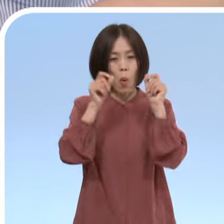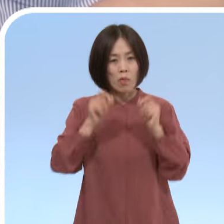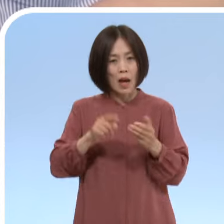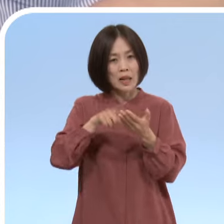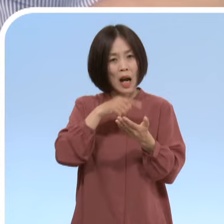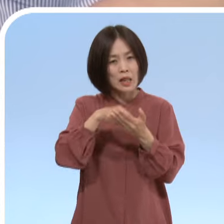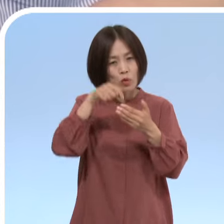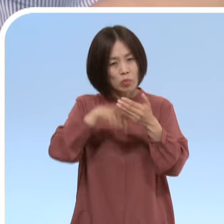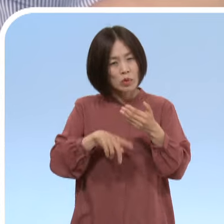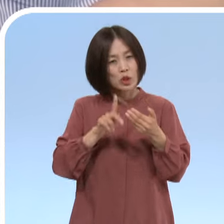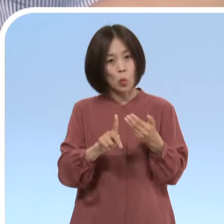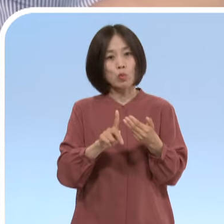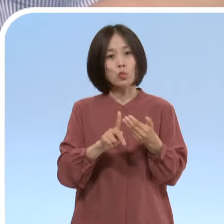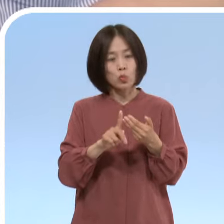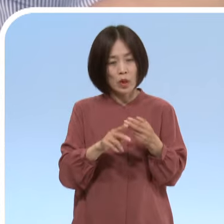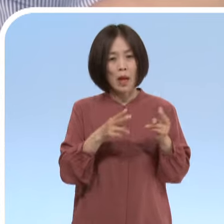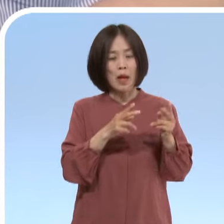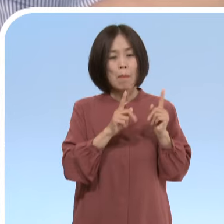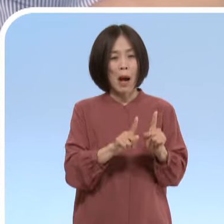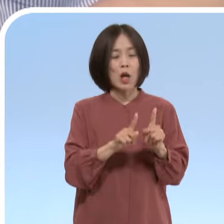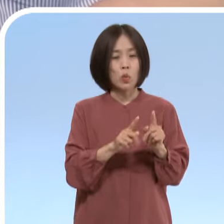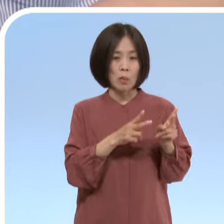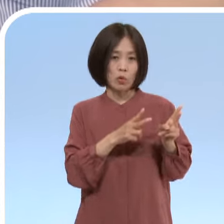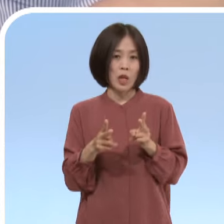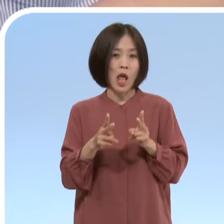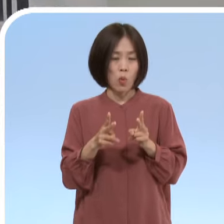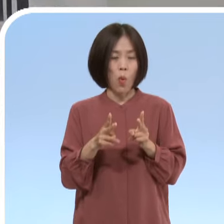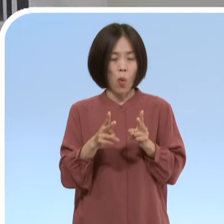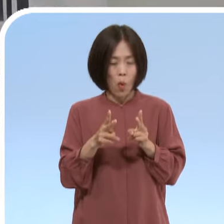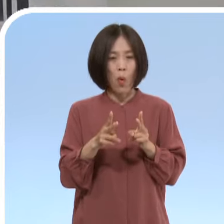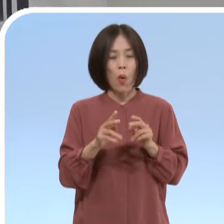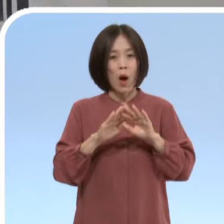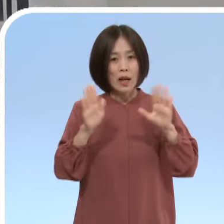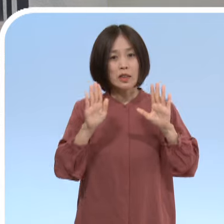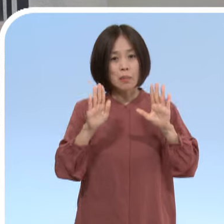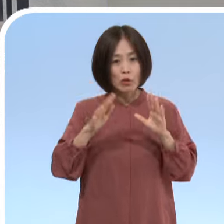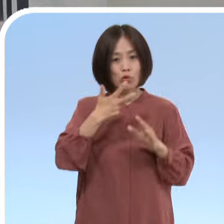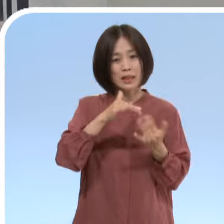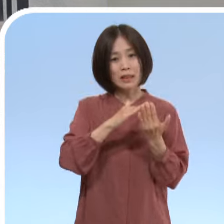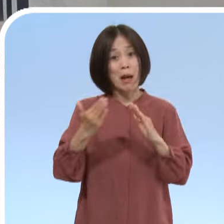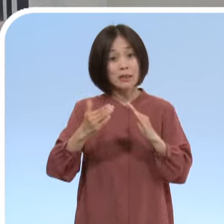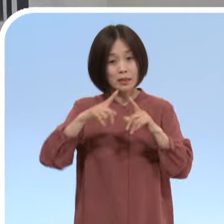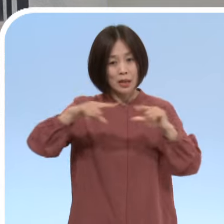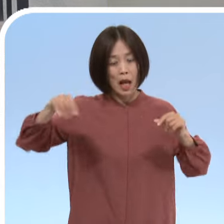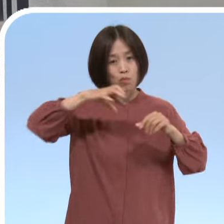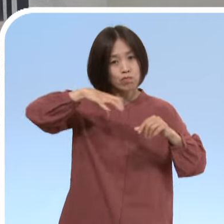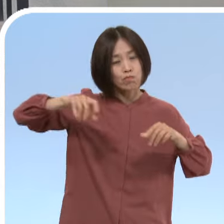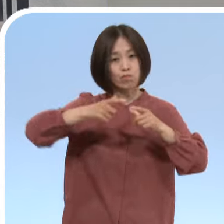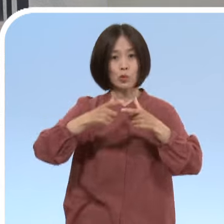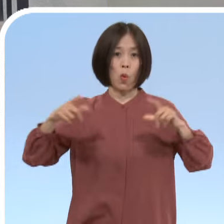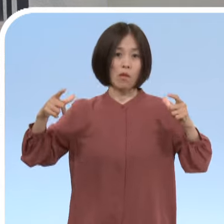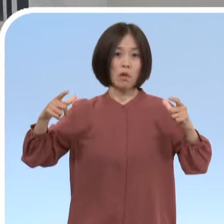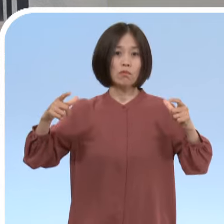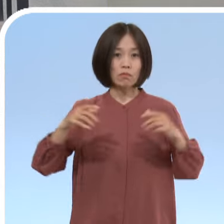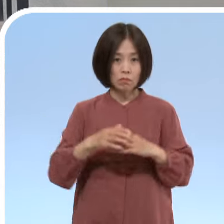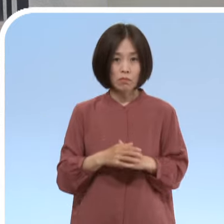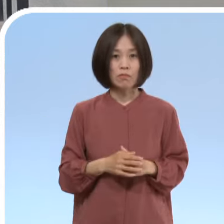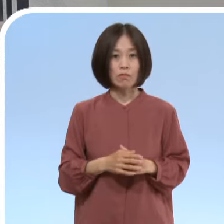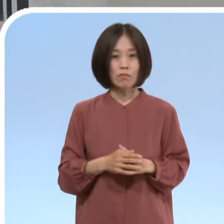そうした問題解決の糸口としてパートナーシップ制度を導入する自治体が全国で広まっています。